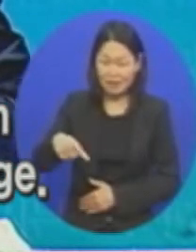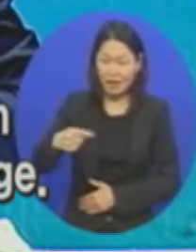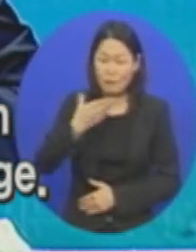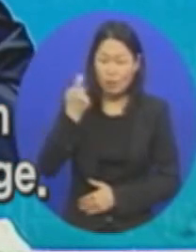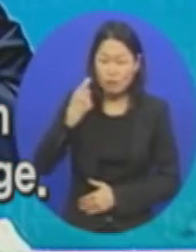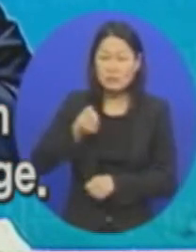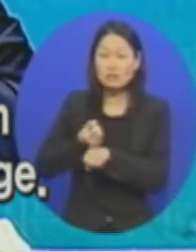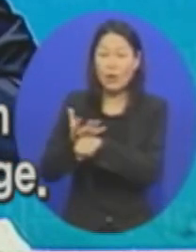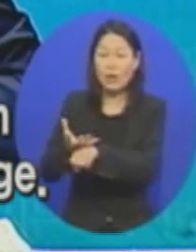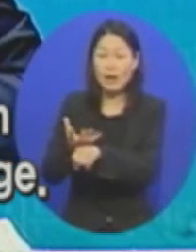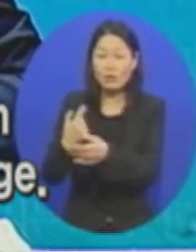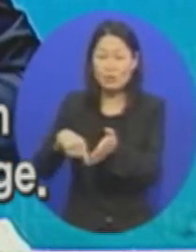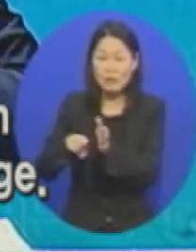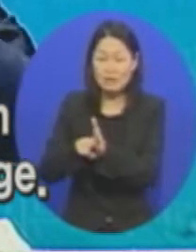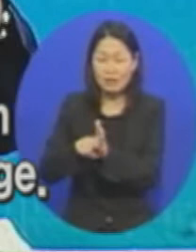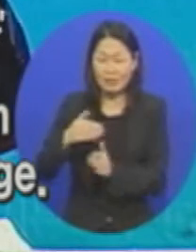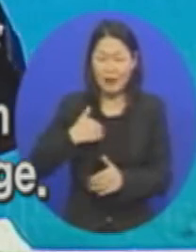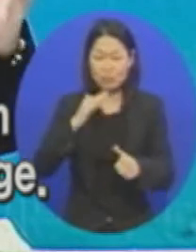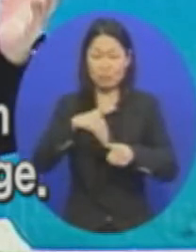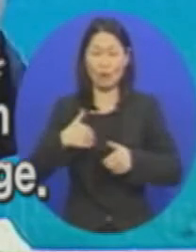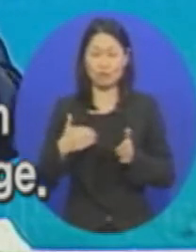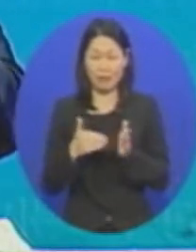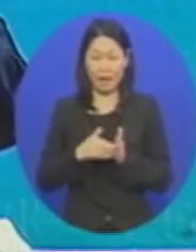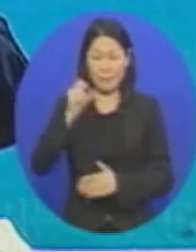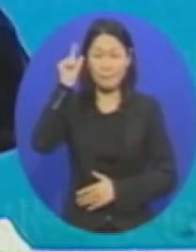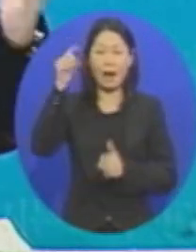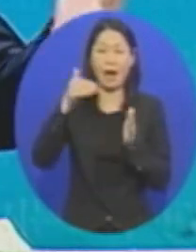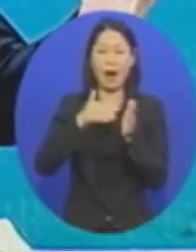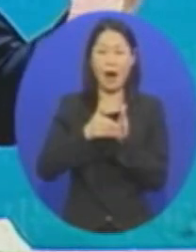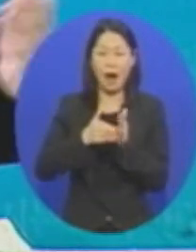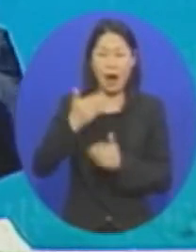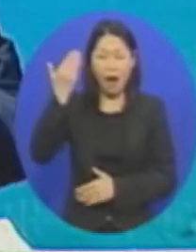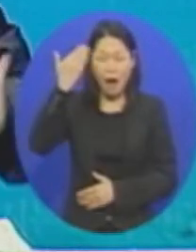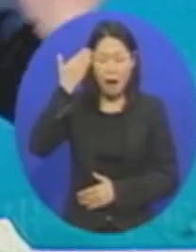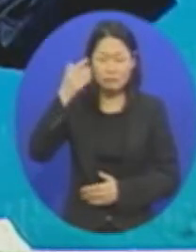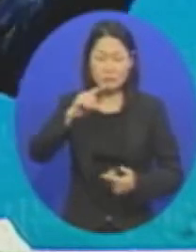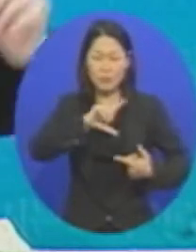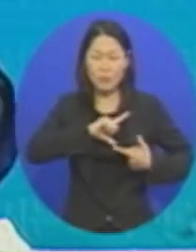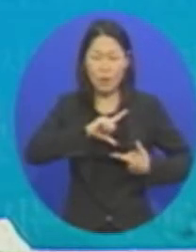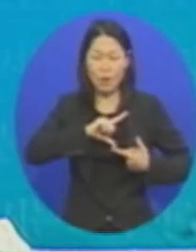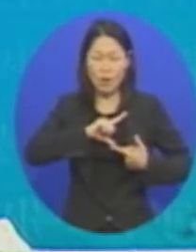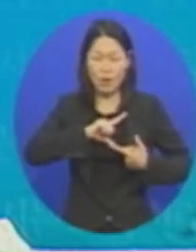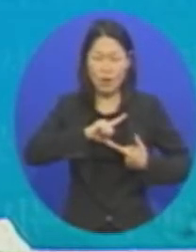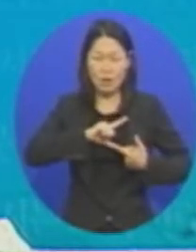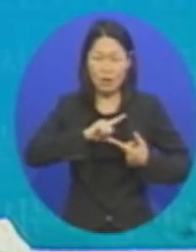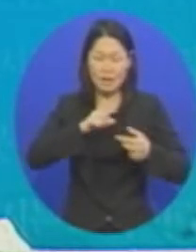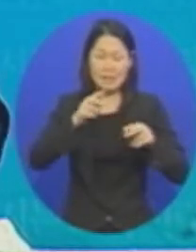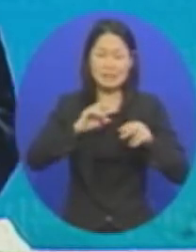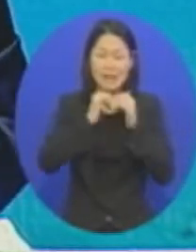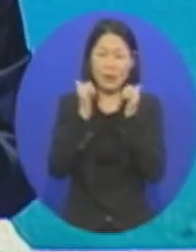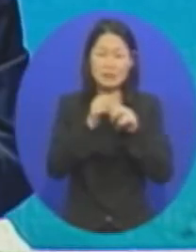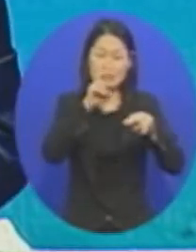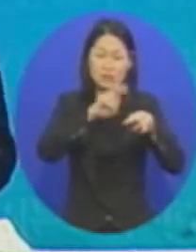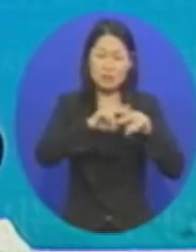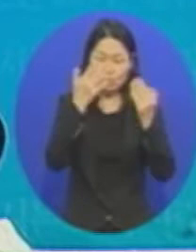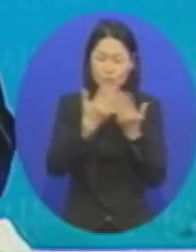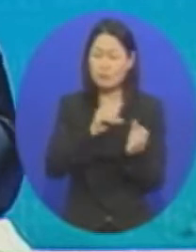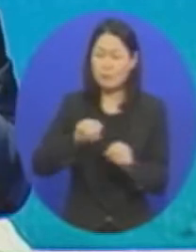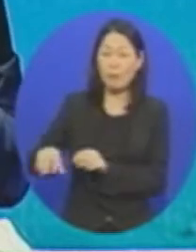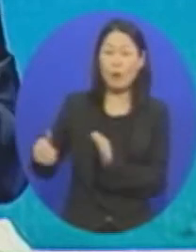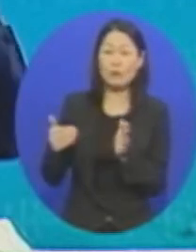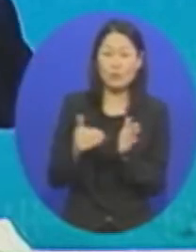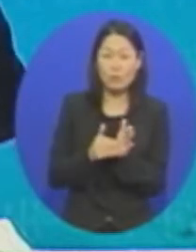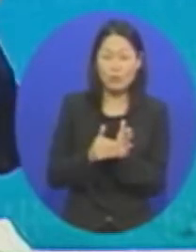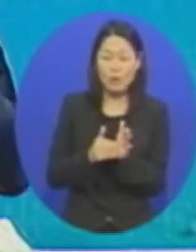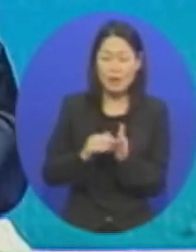깨닫고는 남의 학문적인 명에 사회적인 지위 저 배설물 처럼 다 버리고 이방인들에게 로